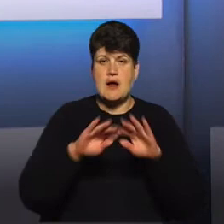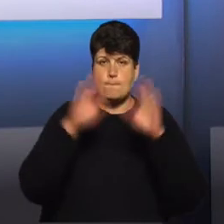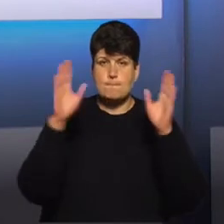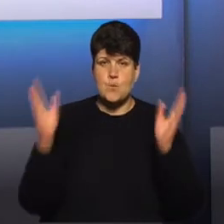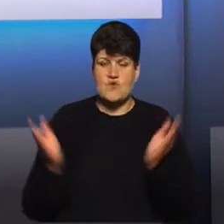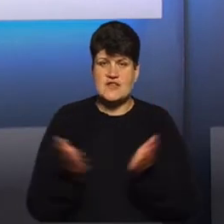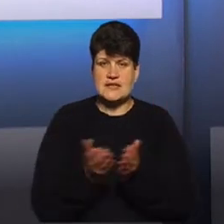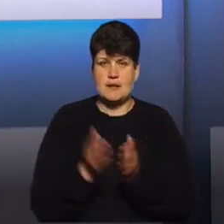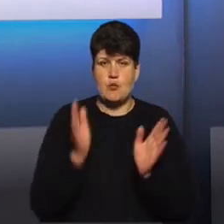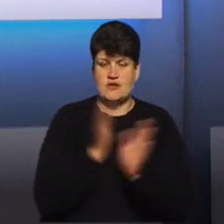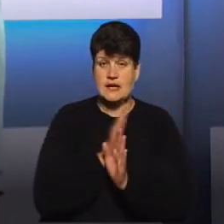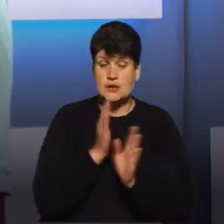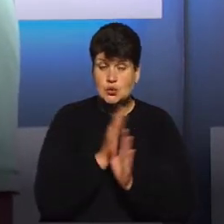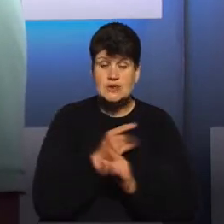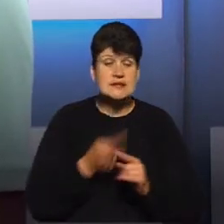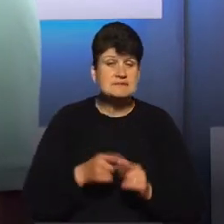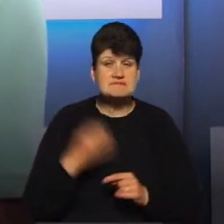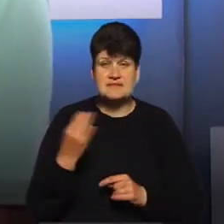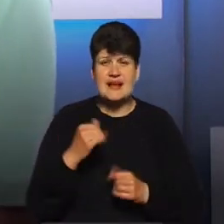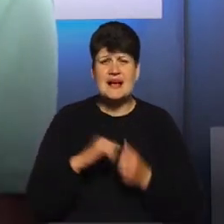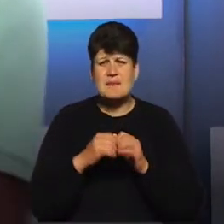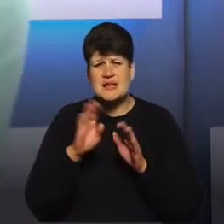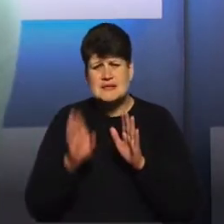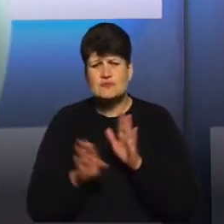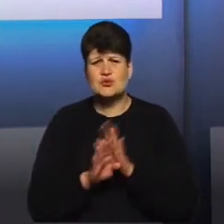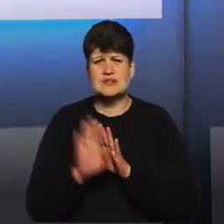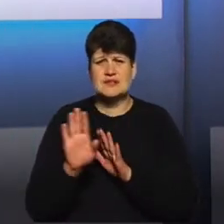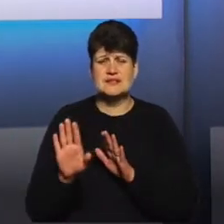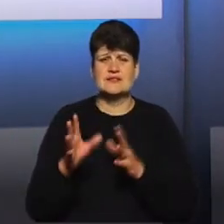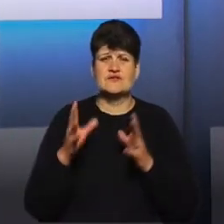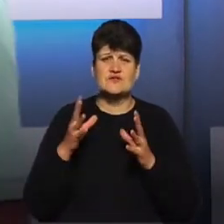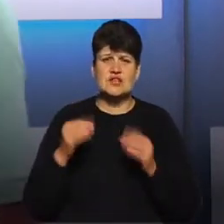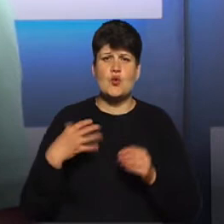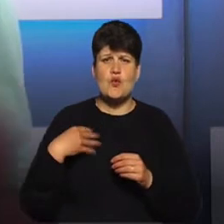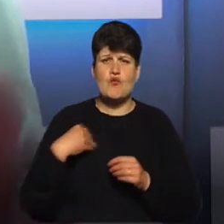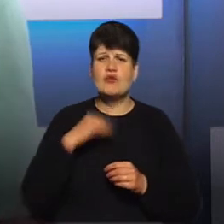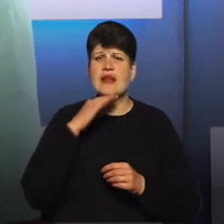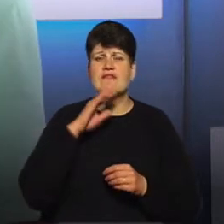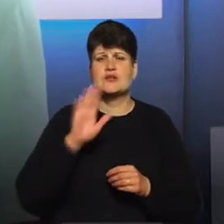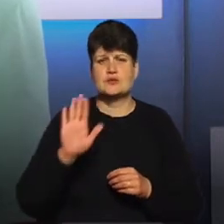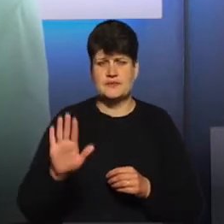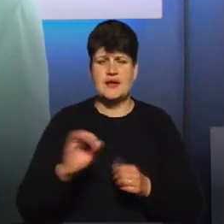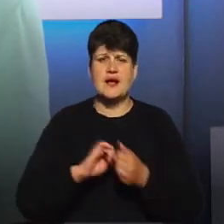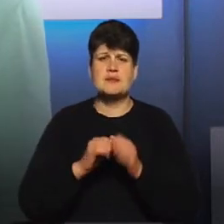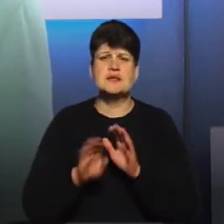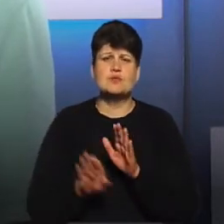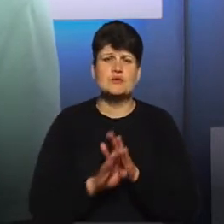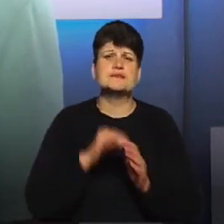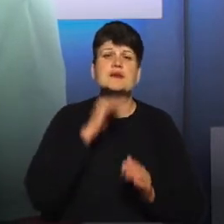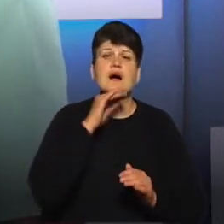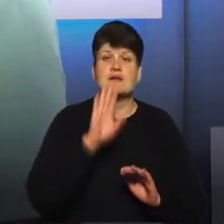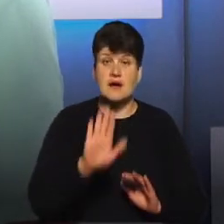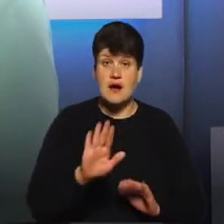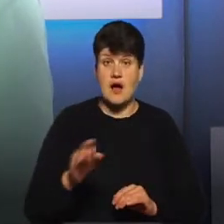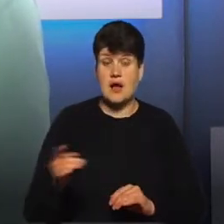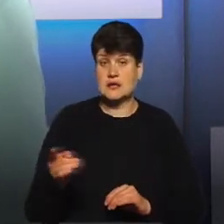що Кам'янець-Подільський, ну вже, знаєте, Львова нам вже достатньо. Кам'янець-Подільського нам вже достатньо. А Тернопіль, навіть Ковальчук написав,